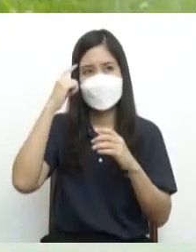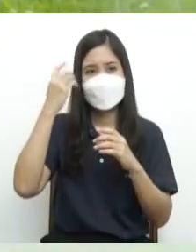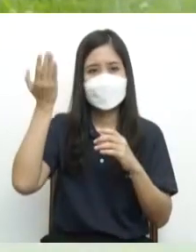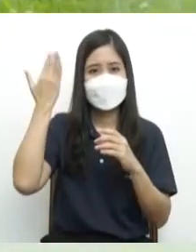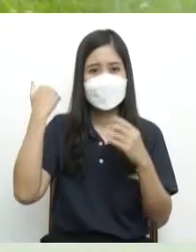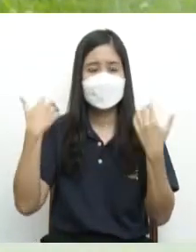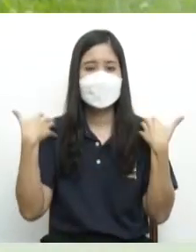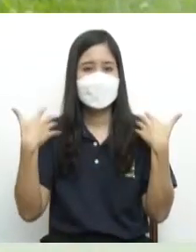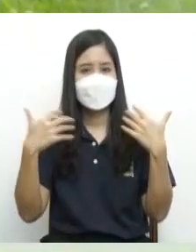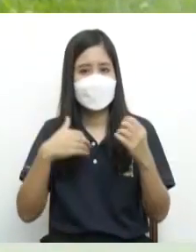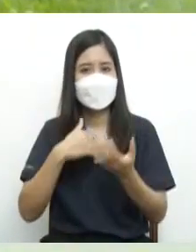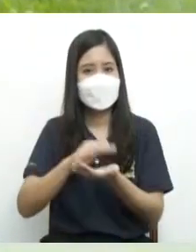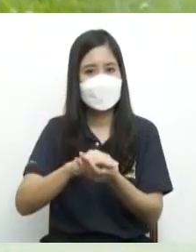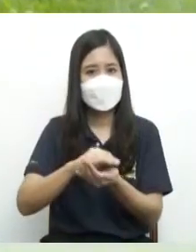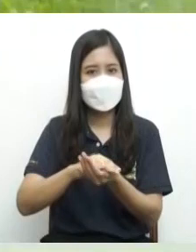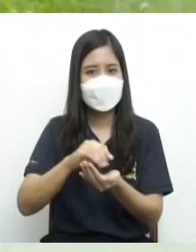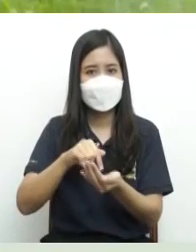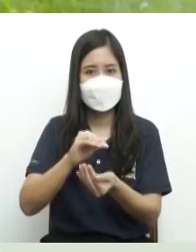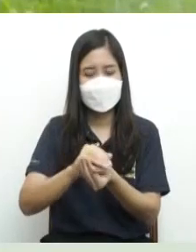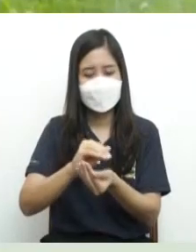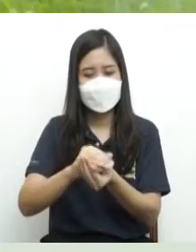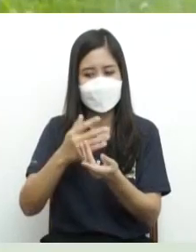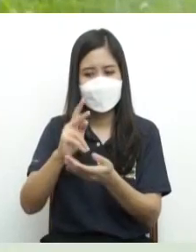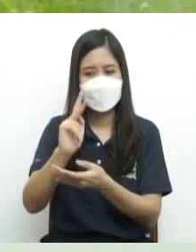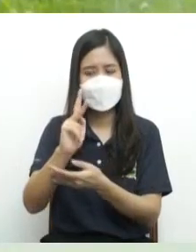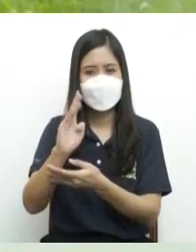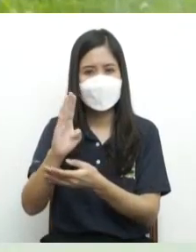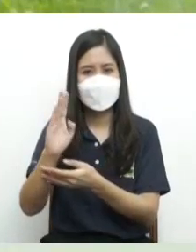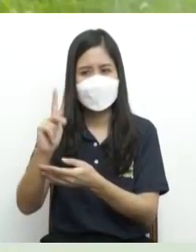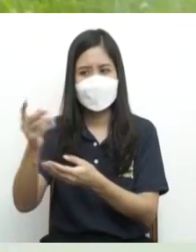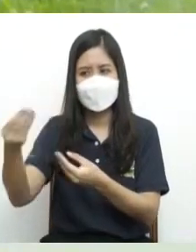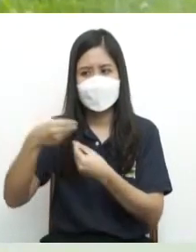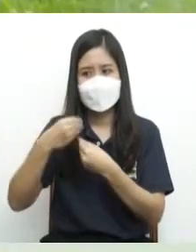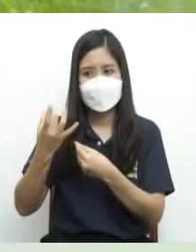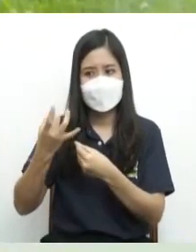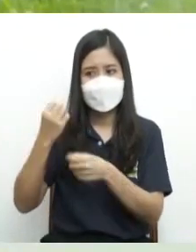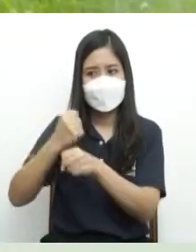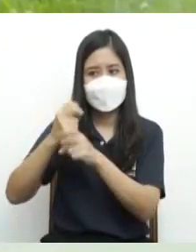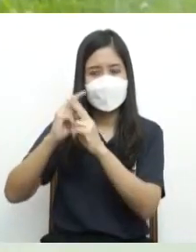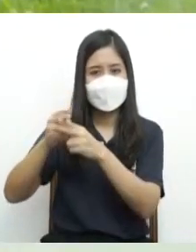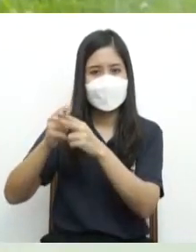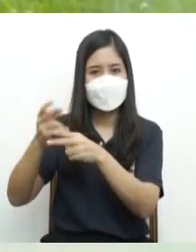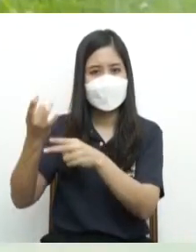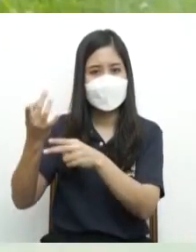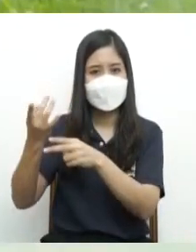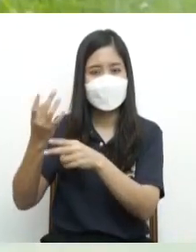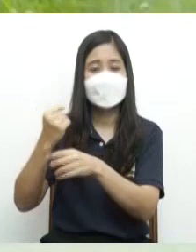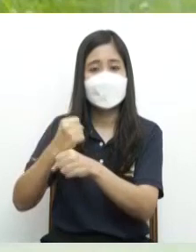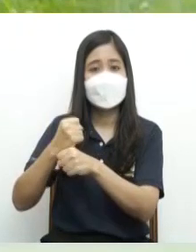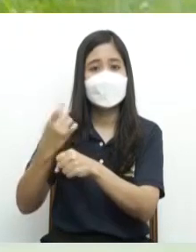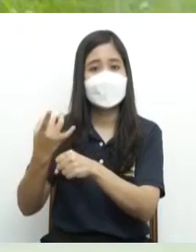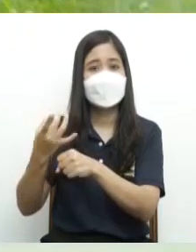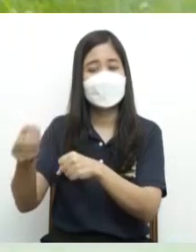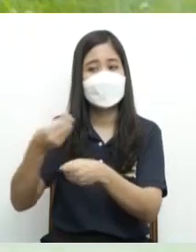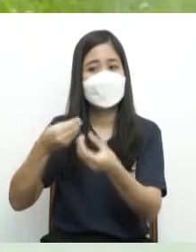ข.ดีไหมแล้วกบข.ให้อะไรกับเราแล้วเขามีหน้าที่ทำอะไรบ้างแล้วประโยชน์ที่เราจะได้รับจากกบข.นี่คืออะ